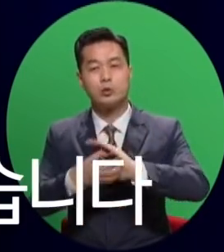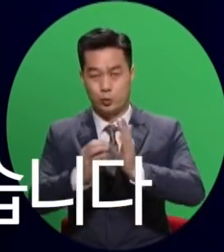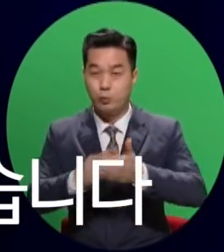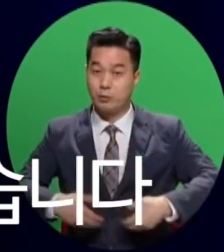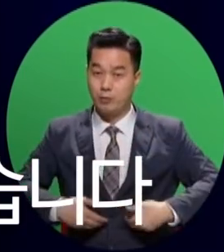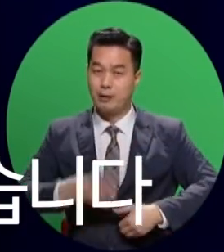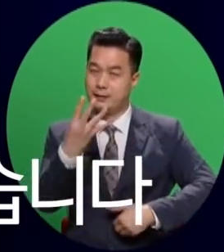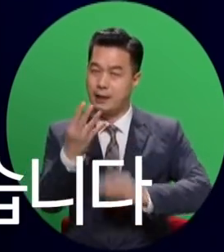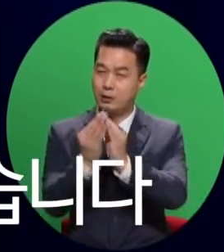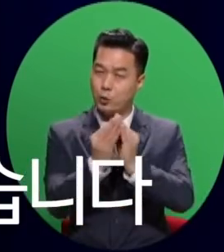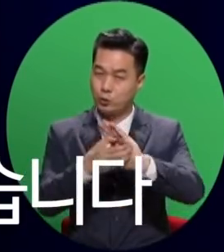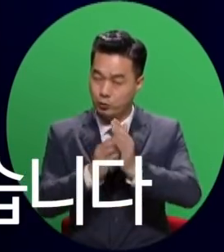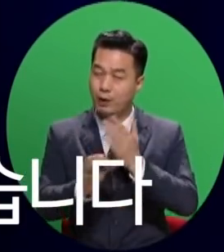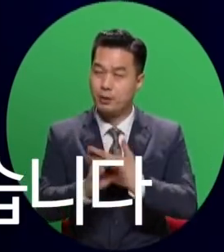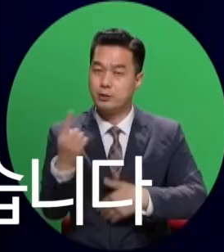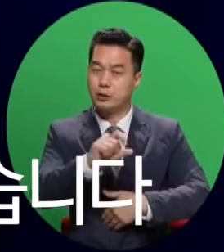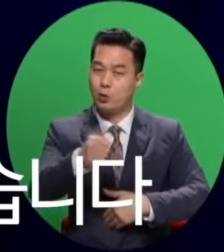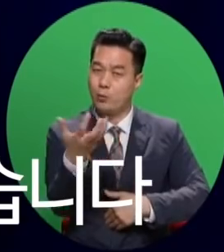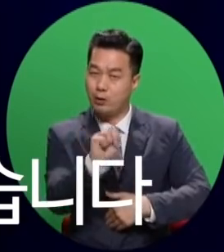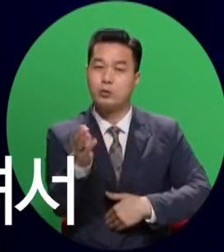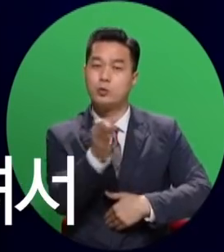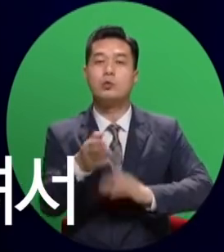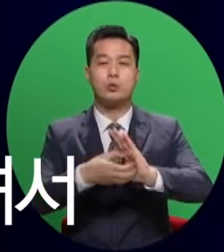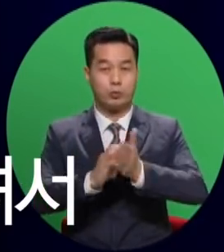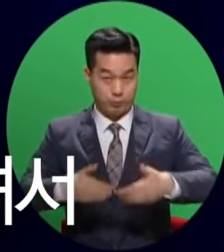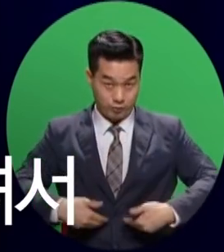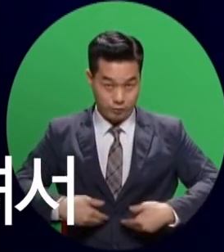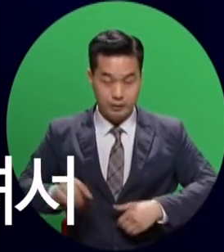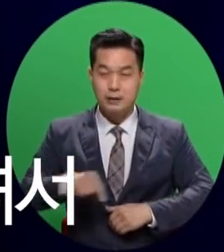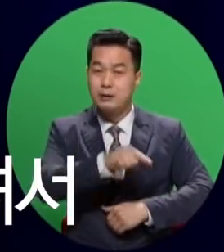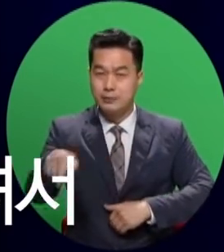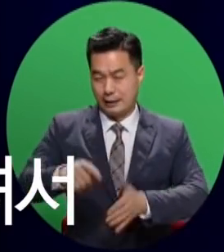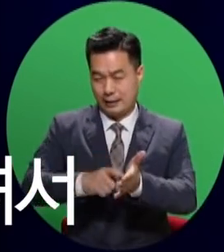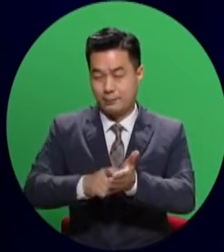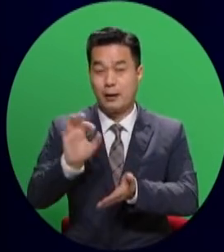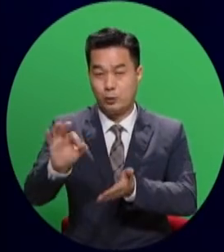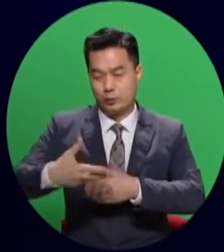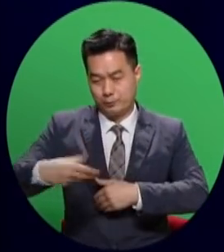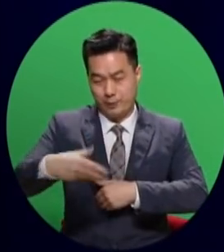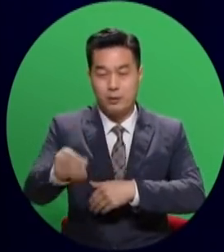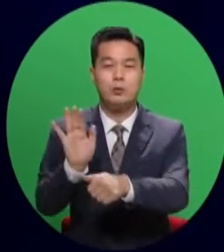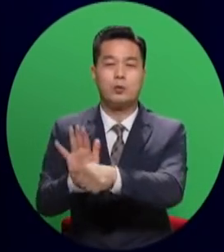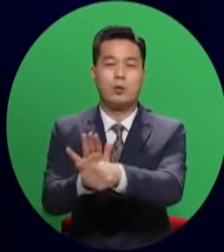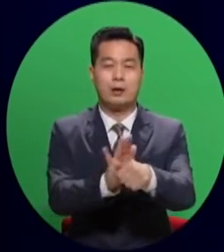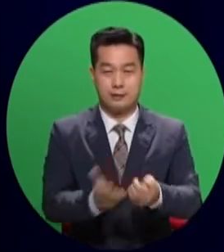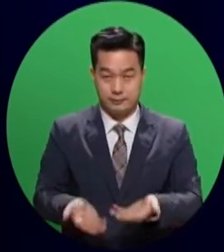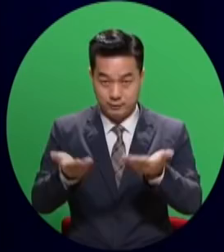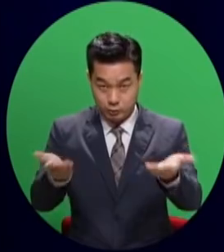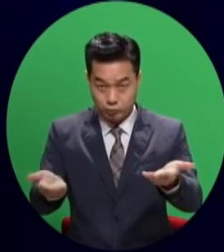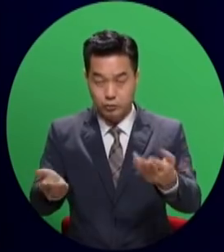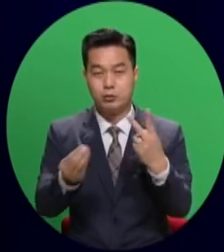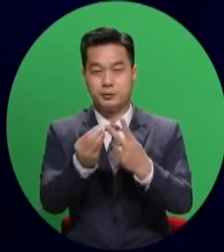4조 까지 할리는 1 총 500억 전후 정도면 되겠습니다 이렇게 해서 그분들께 급전을 융통 해드려서 도와드리고 요 두 번째는